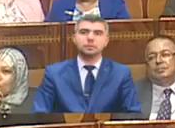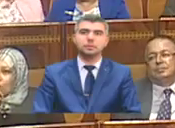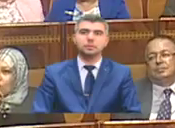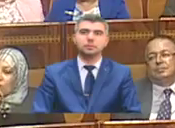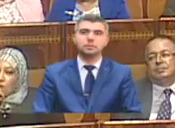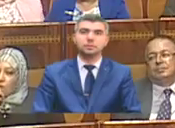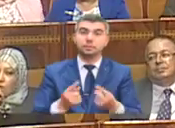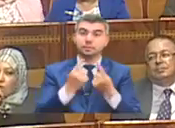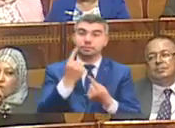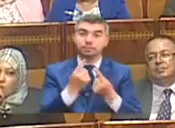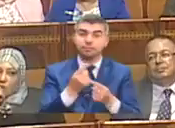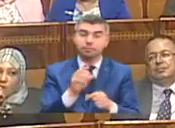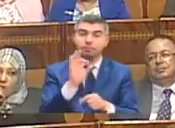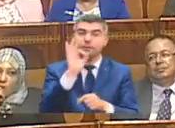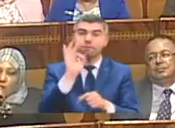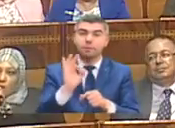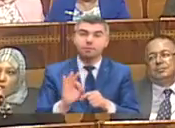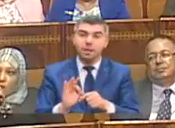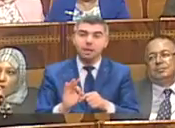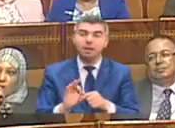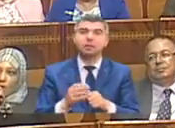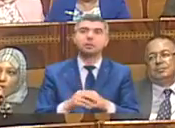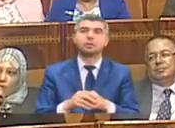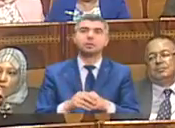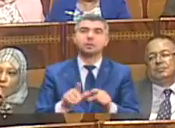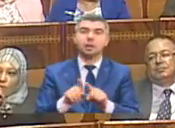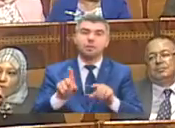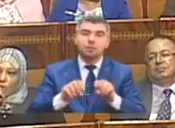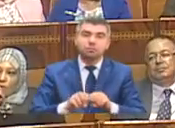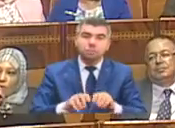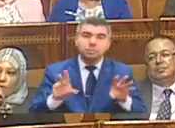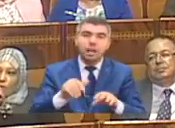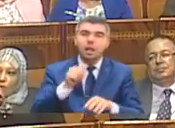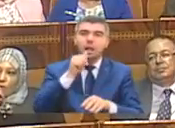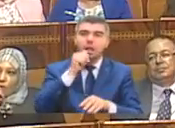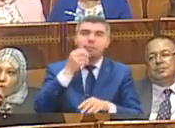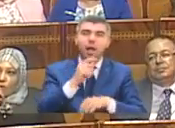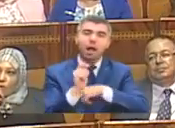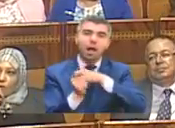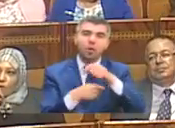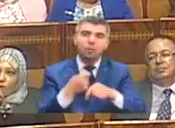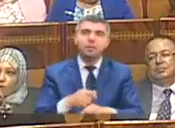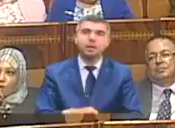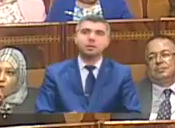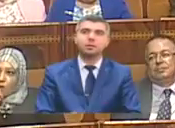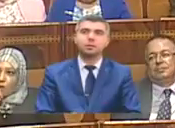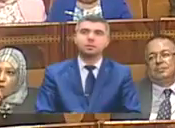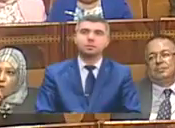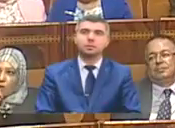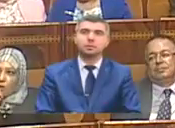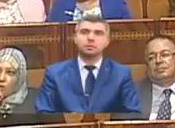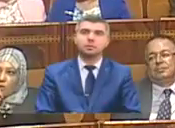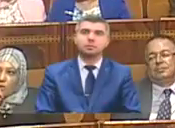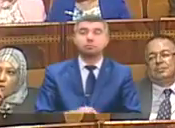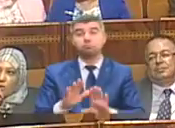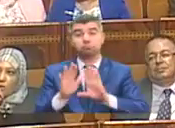النسبة المئوية اللي عطيتي ديال كذا 60% من التغطية ديال بالماء الصالح للشرب في العالم القروي ولا 96%،